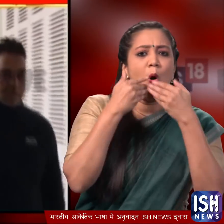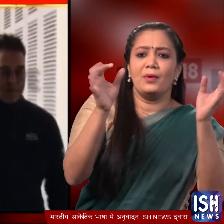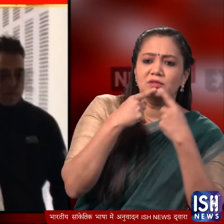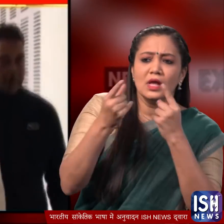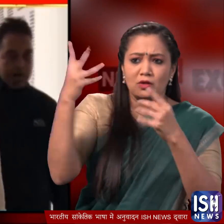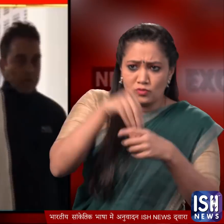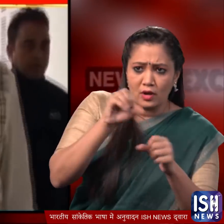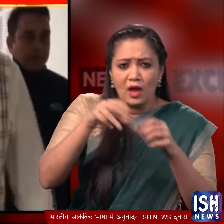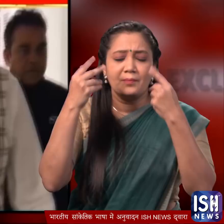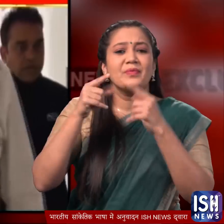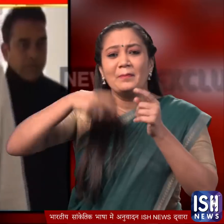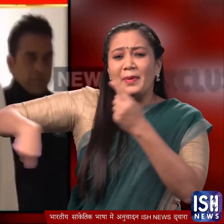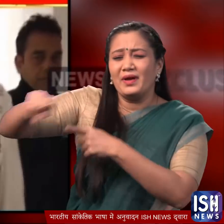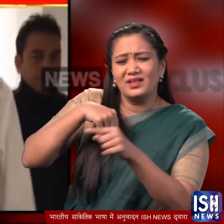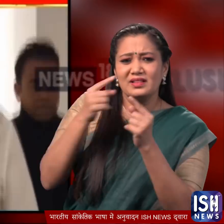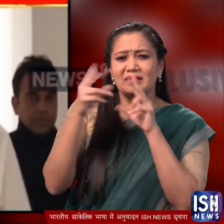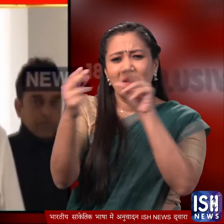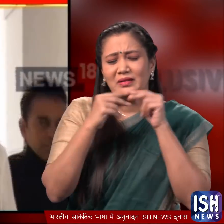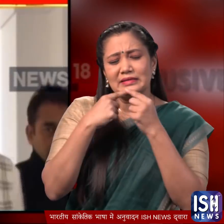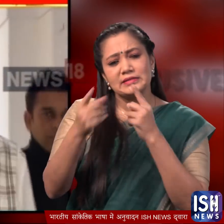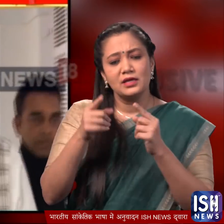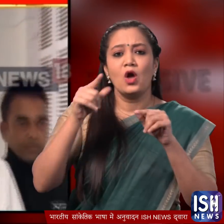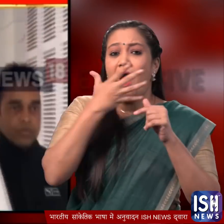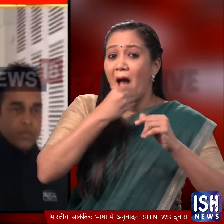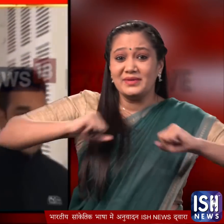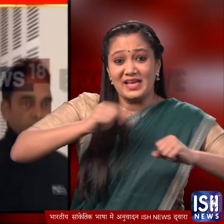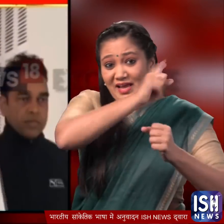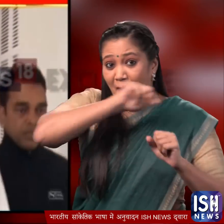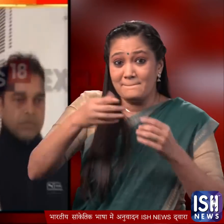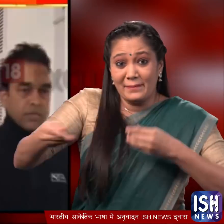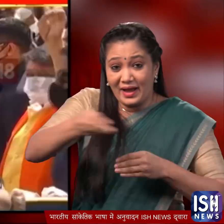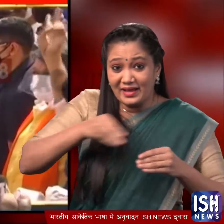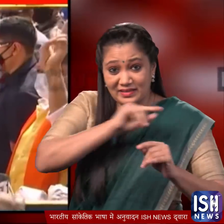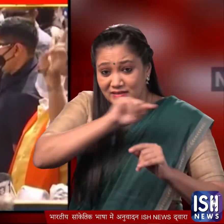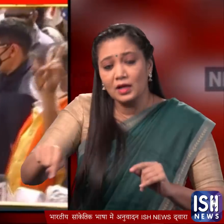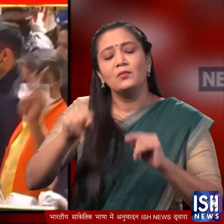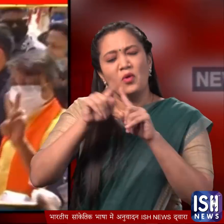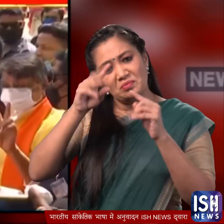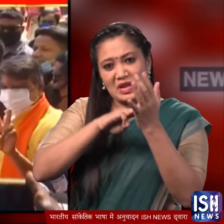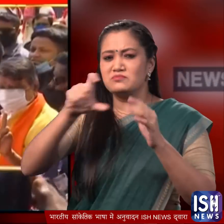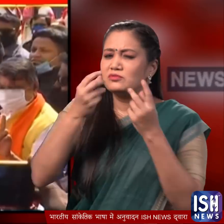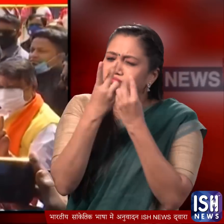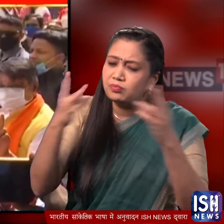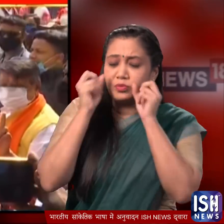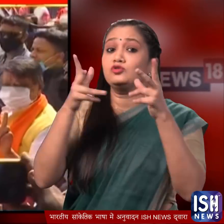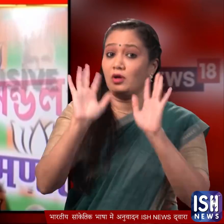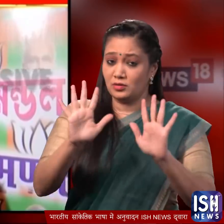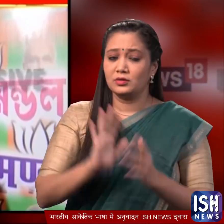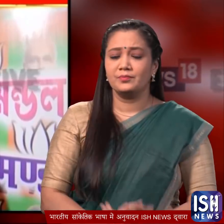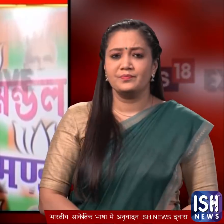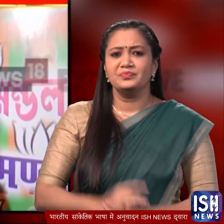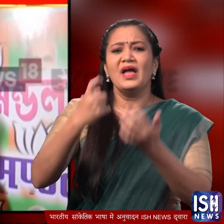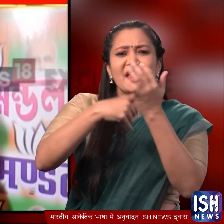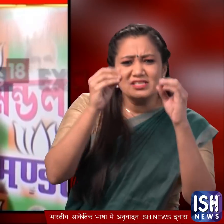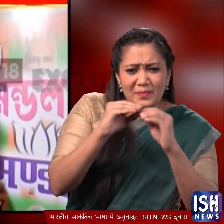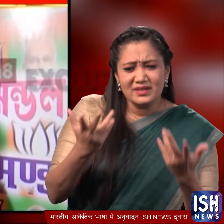ने, लेकिन पार्टी नेताओं ने इशारों में इस बात के संकेत दे दिए कि अमित शाह के बंगाल दौरे पर टीएमसी को कई झटके लगने वाले हैं।